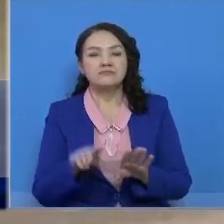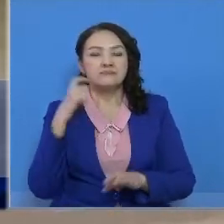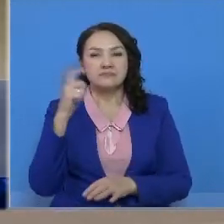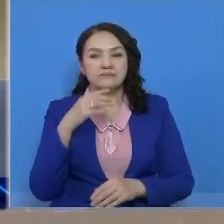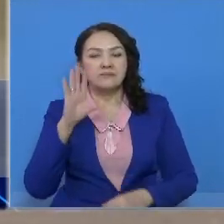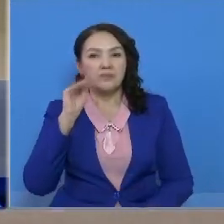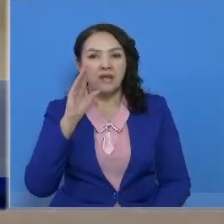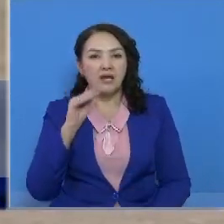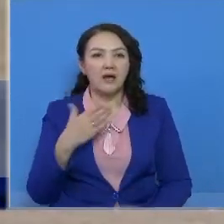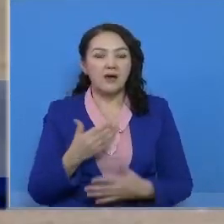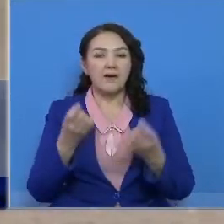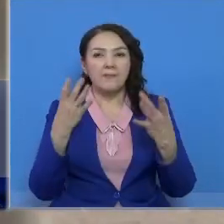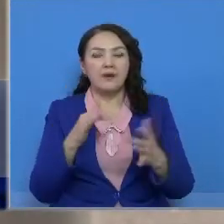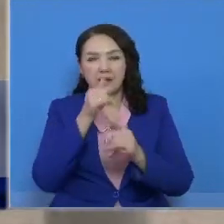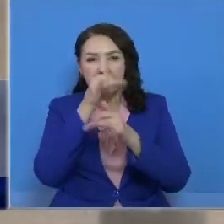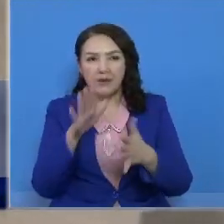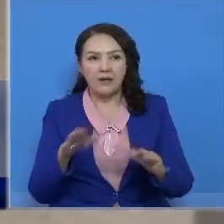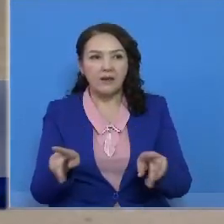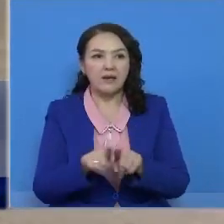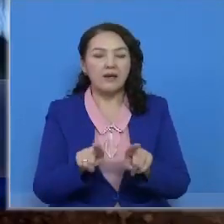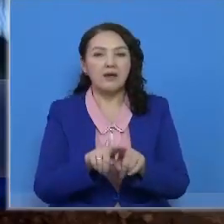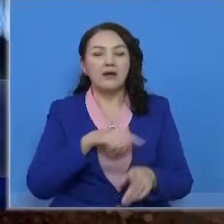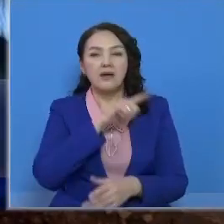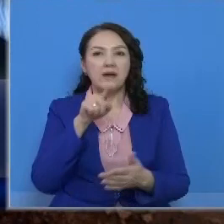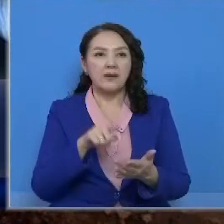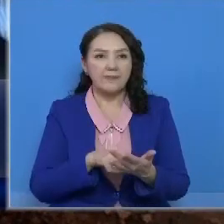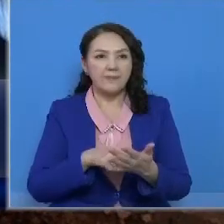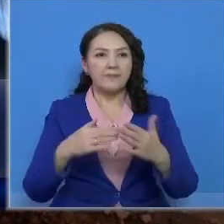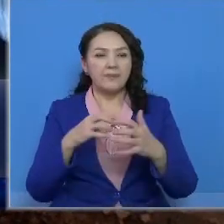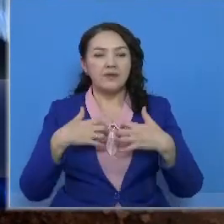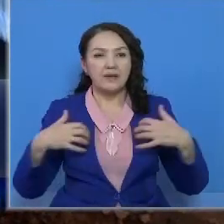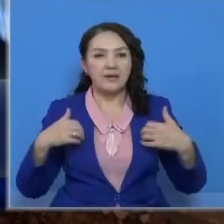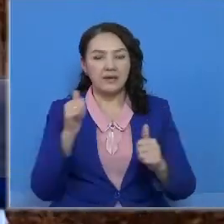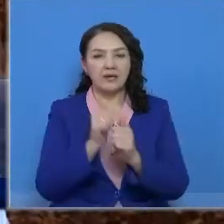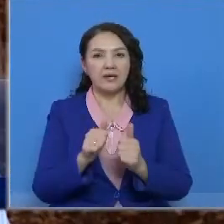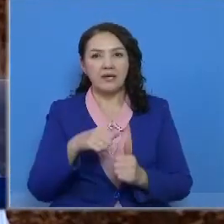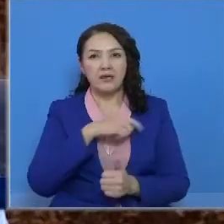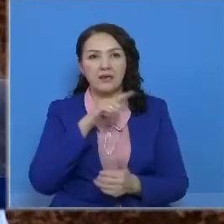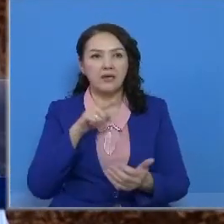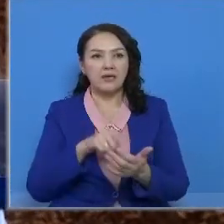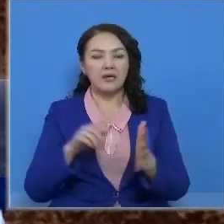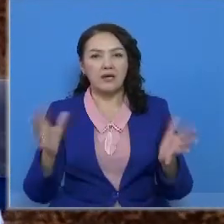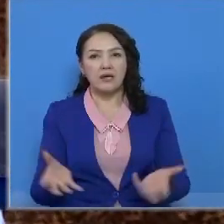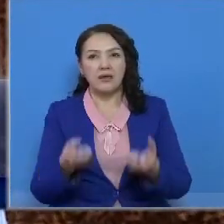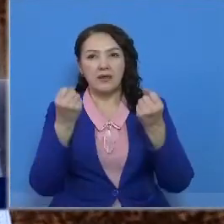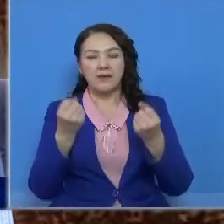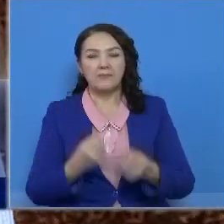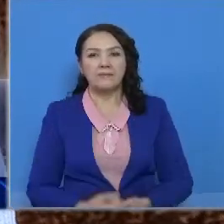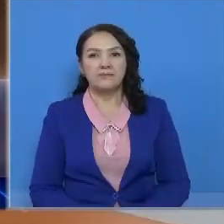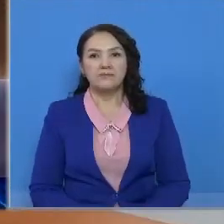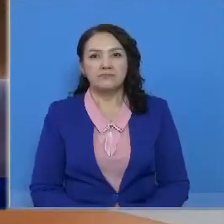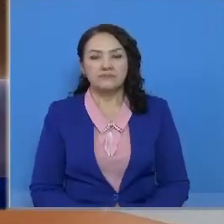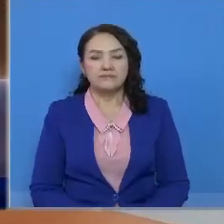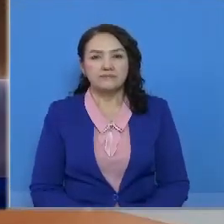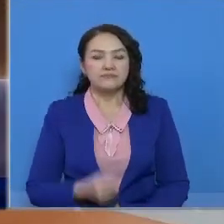владельцам собак таким образом просто невозможно также этот вопрос по отношению к животным ежедневно поднимает зоозащитники К сожалению